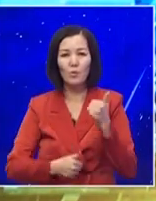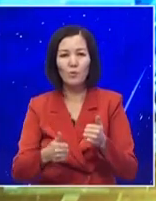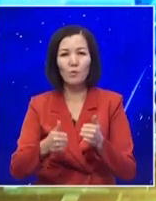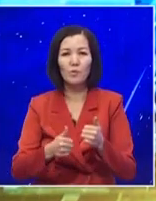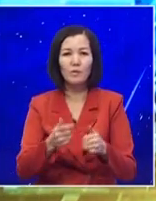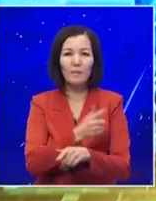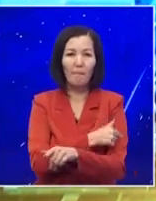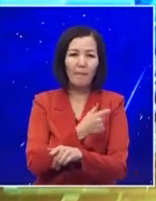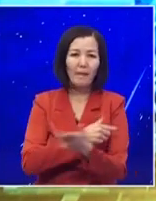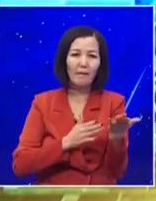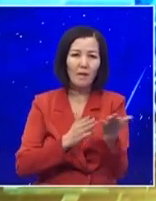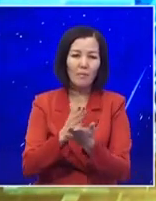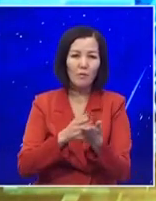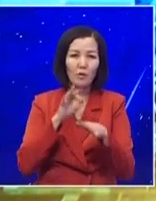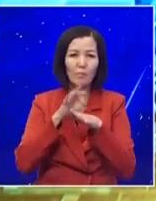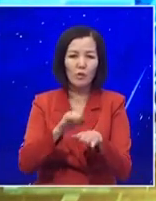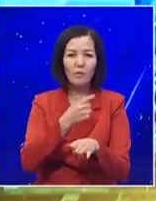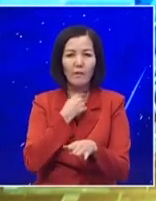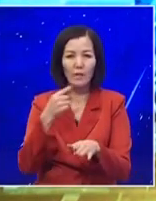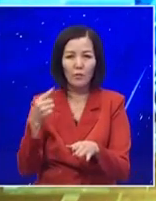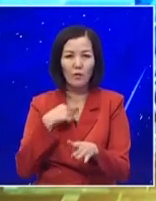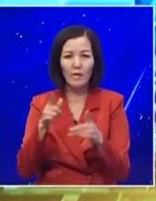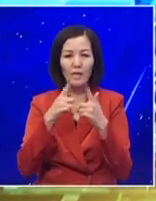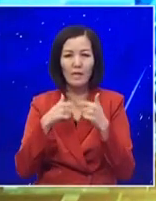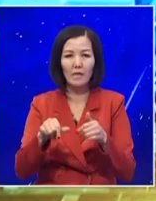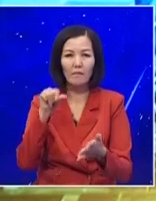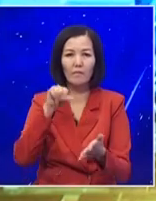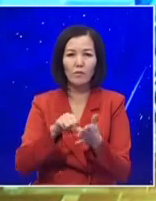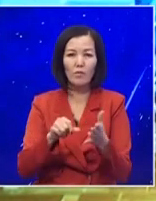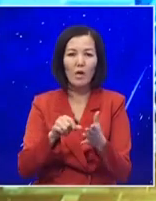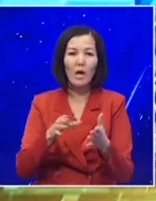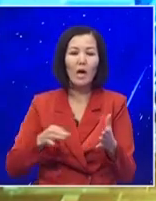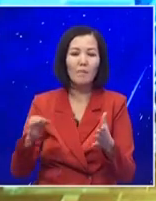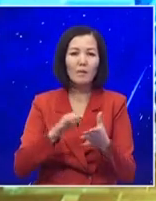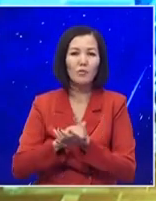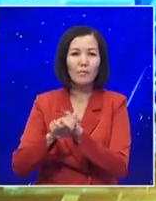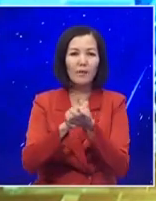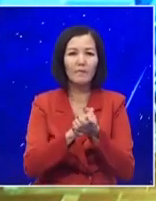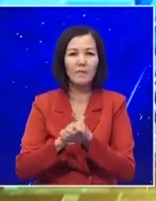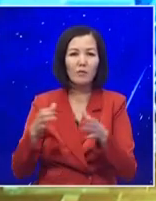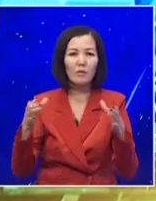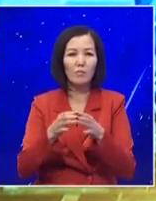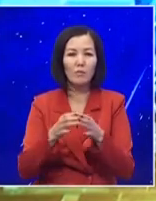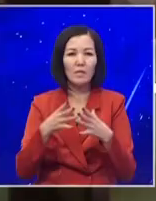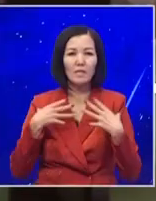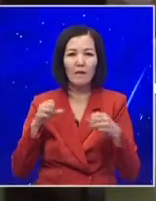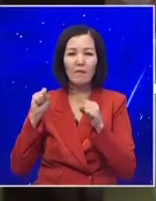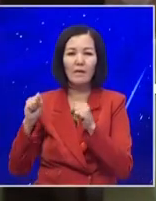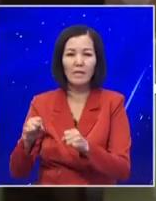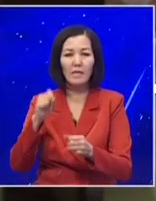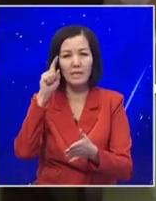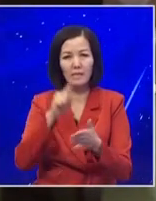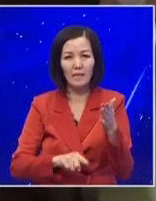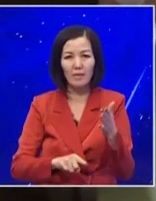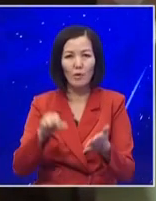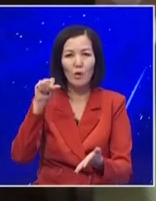Конкурс среди медработников прошел в Талдыкургане. Организатором выступил областной профсоюз работников здравоохранения СНМ.